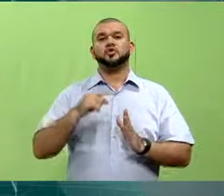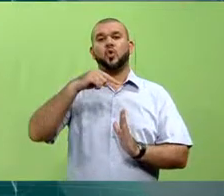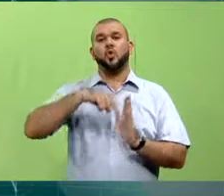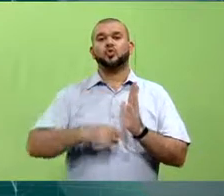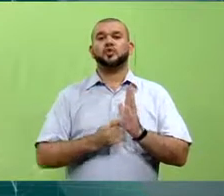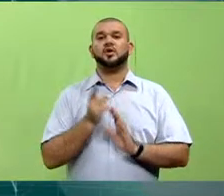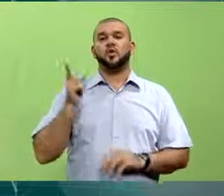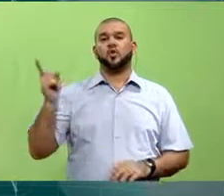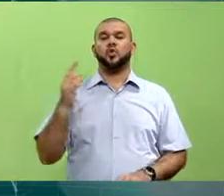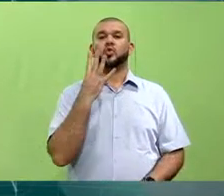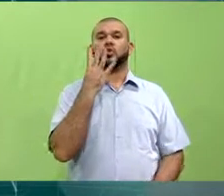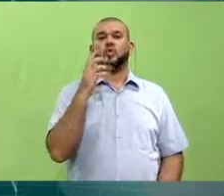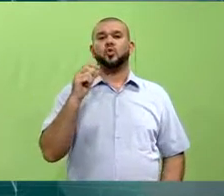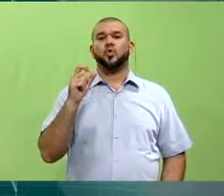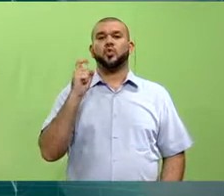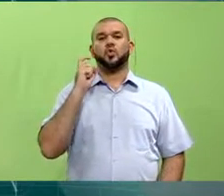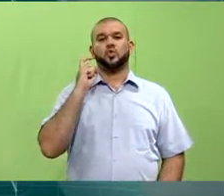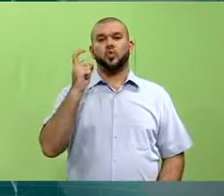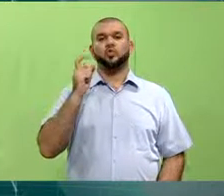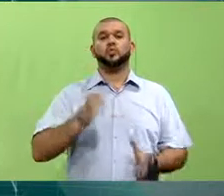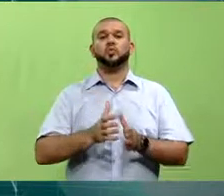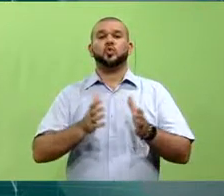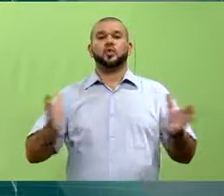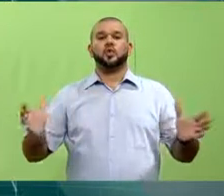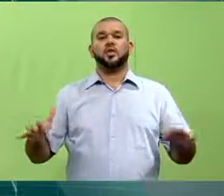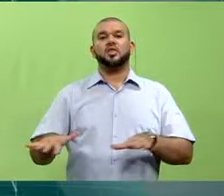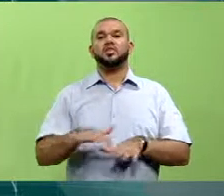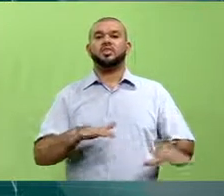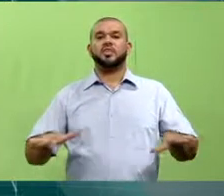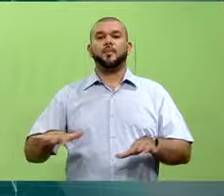4.9 büyüklüğünde deprem meydana geldi.